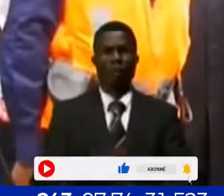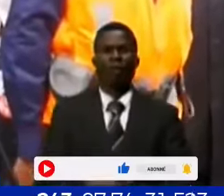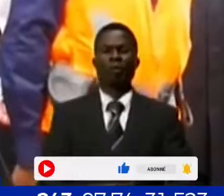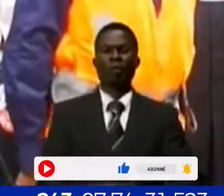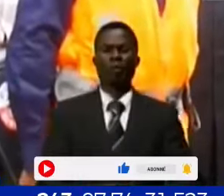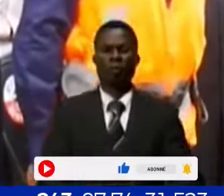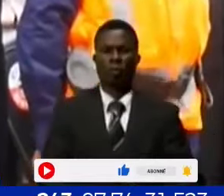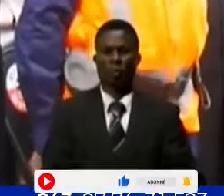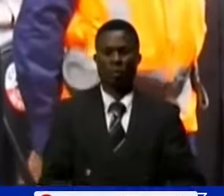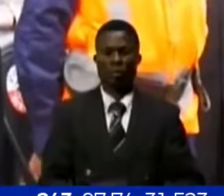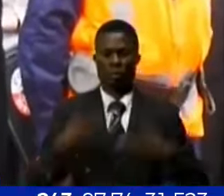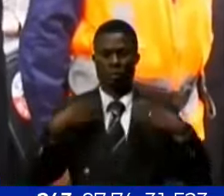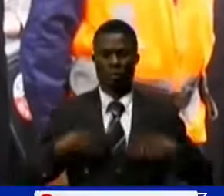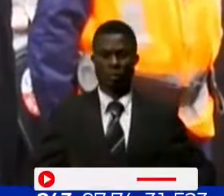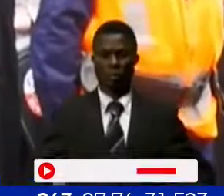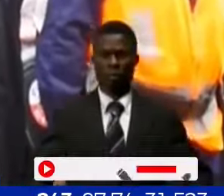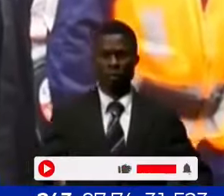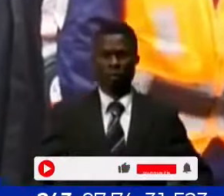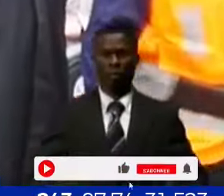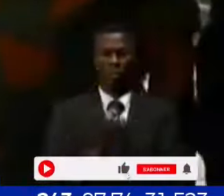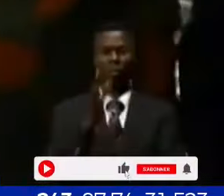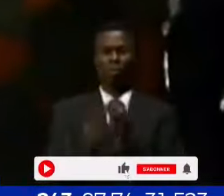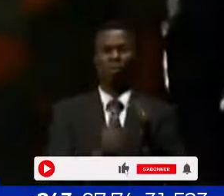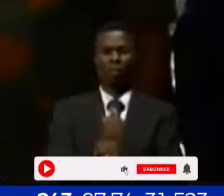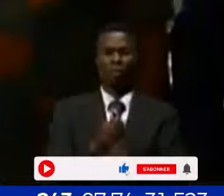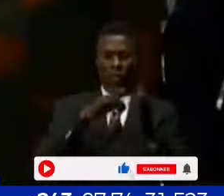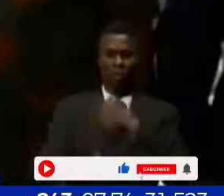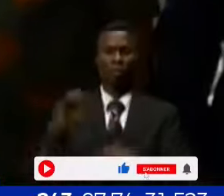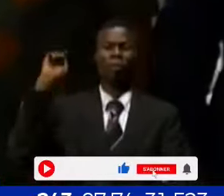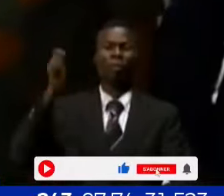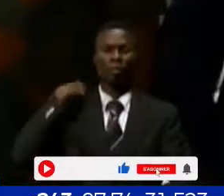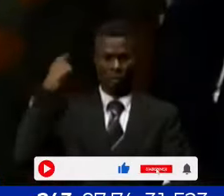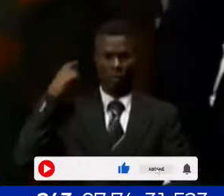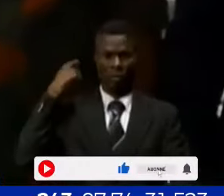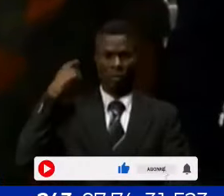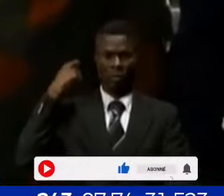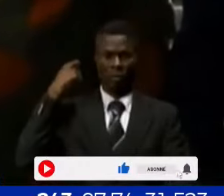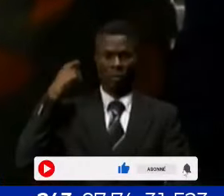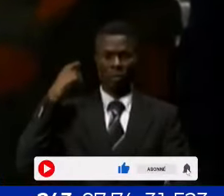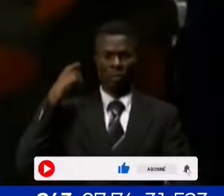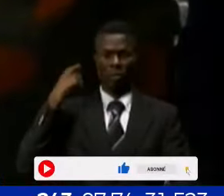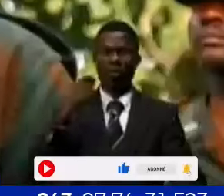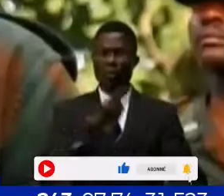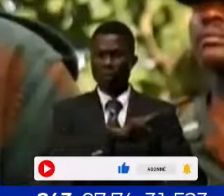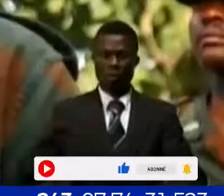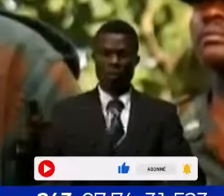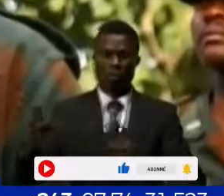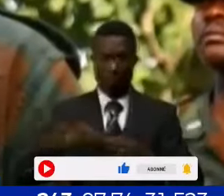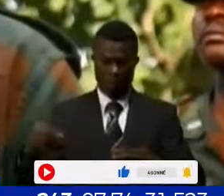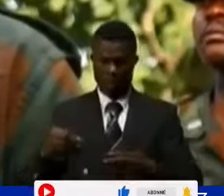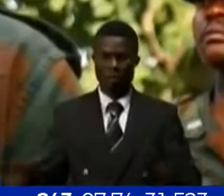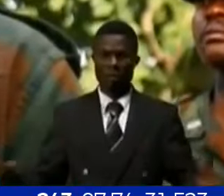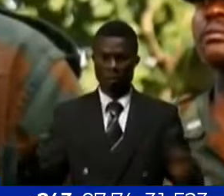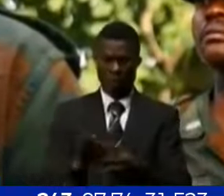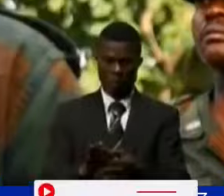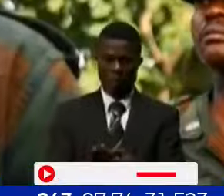Ces militaires ont tenu, il écope de 10 ans de prison, assorti d'une amende de 2 000 $ au titre